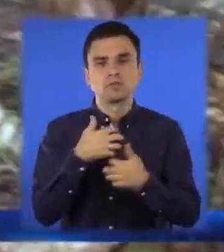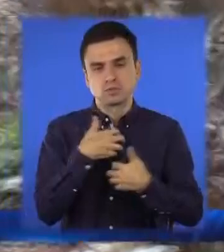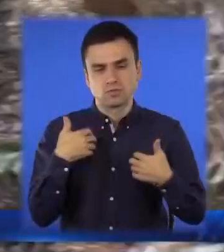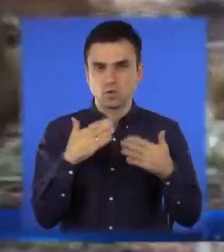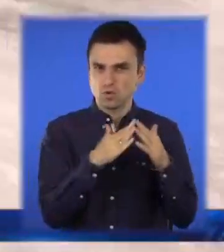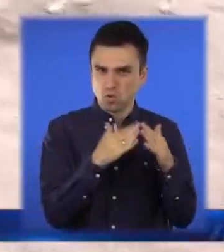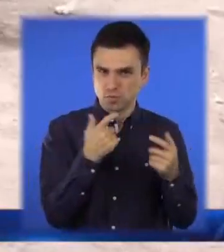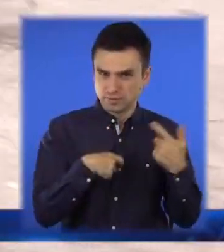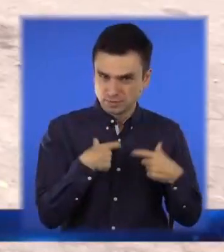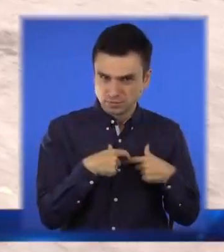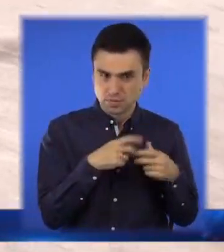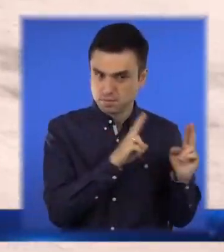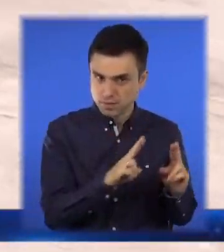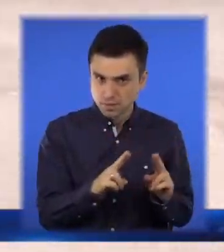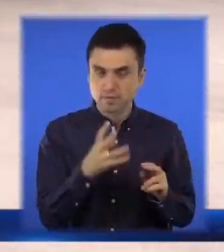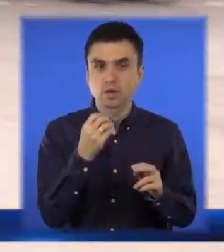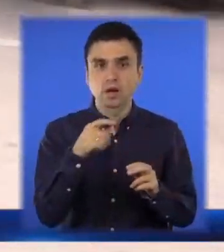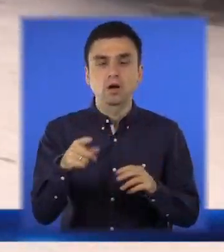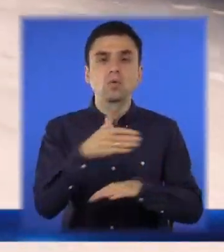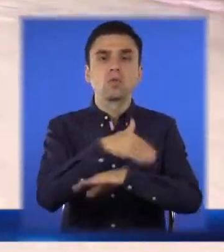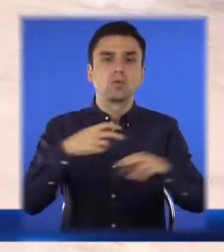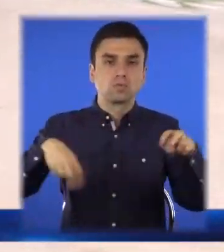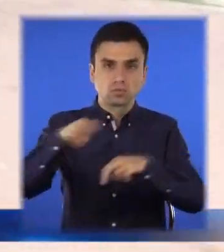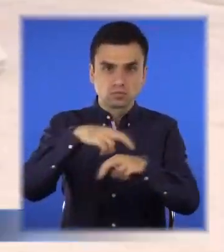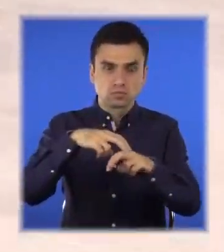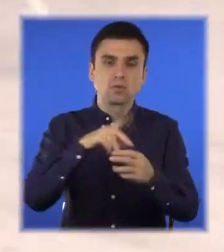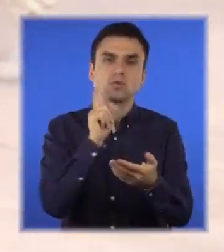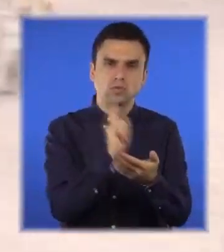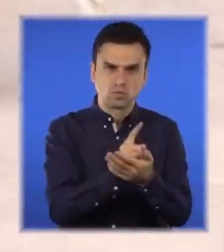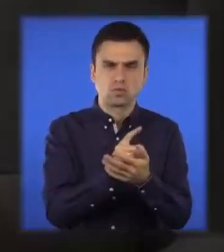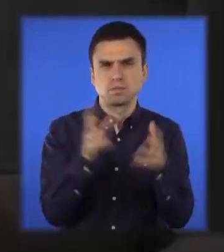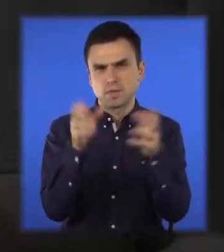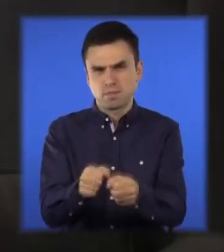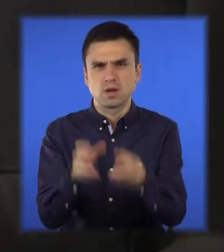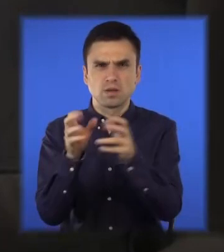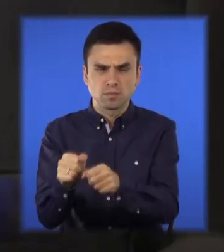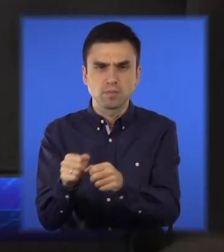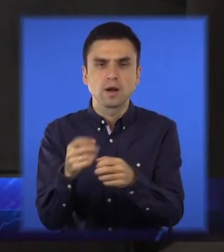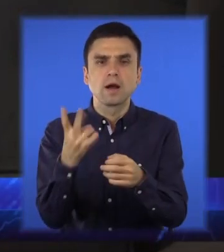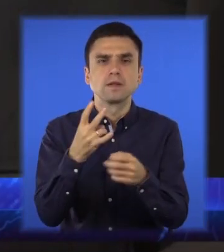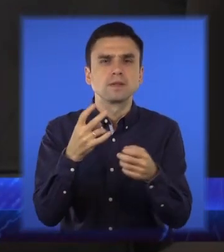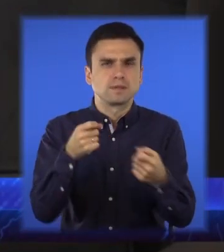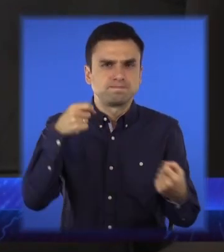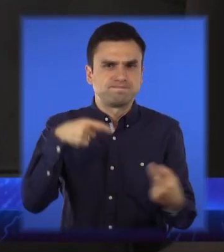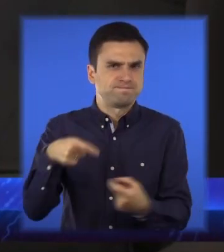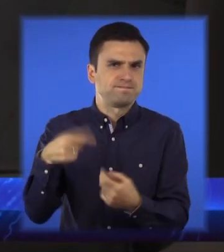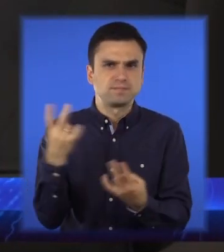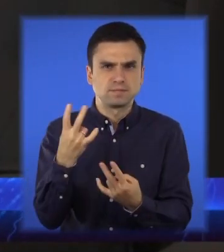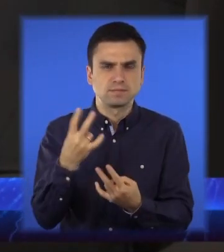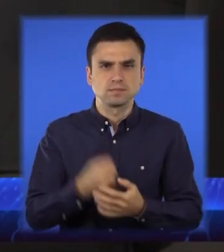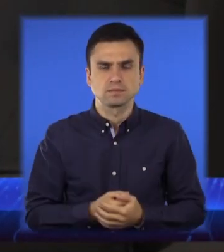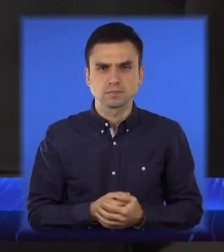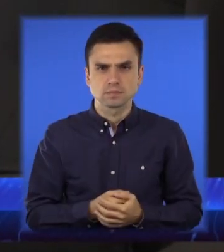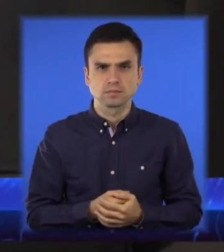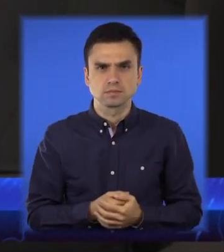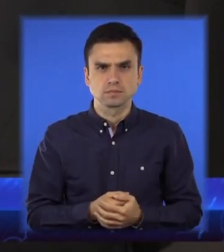і з безпритульними. Останні підлягають відлову, проте лише за певних умов. Тобто вказане положення, воно забороняє самостійний